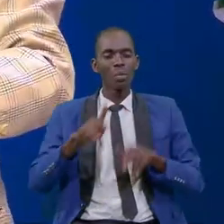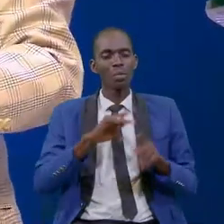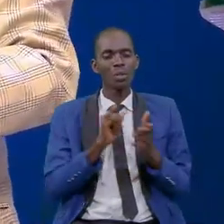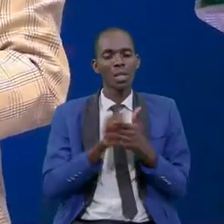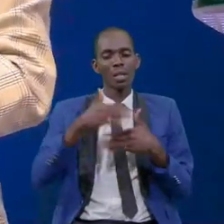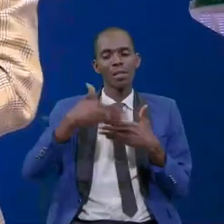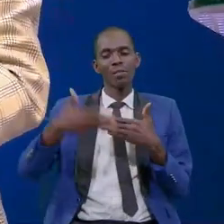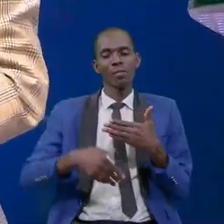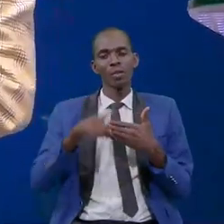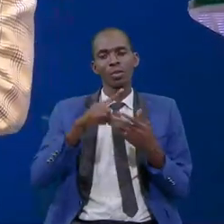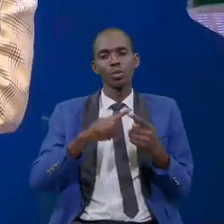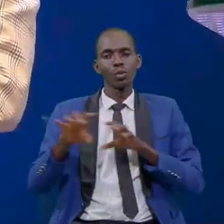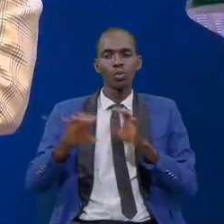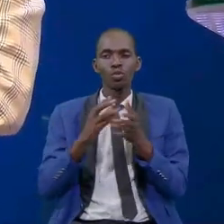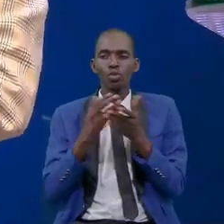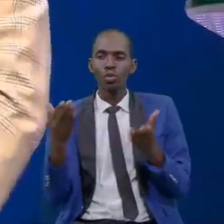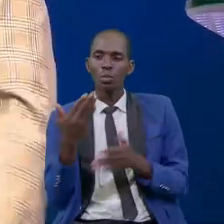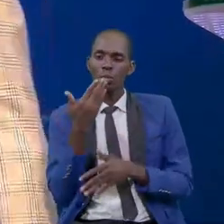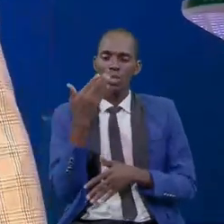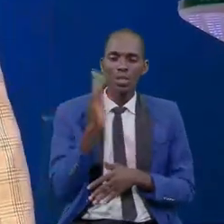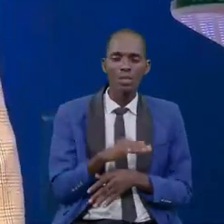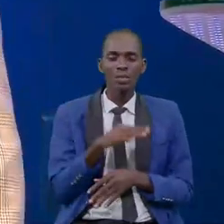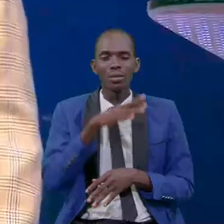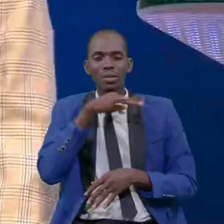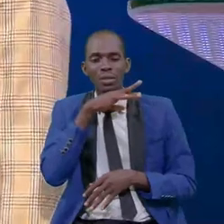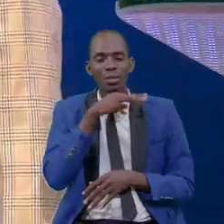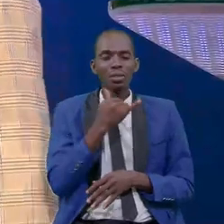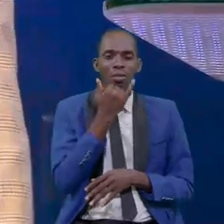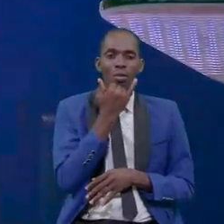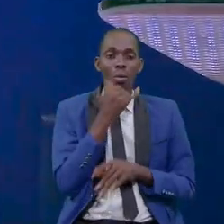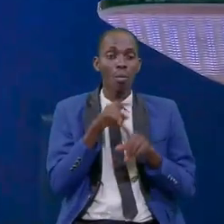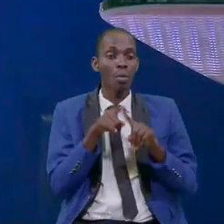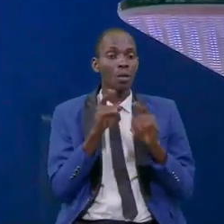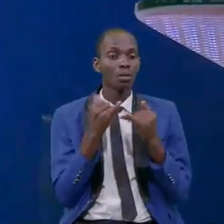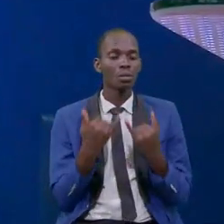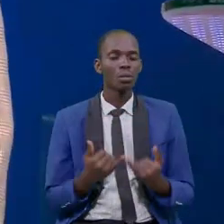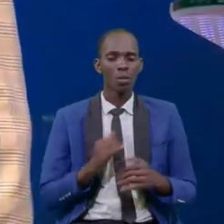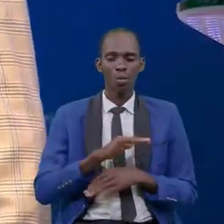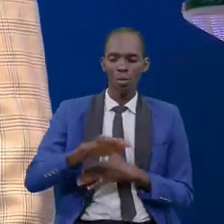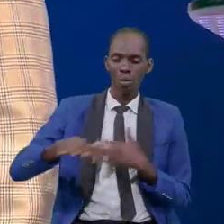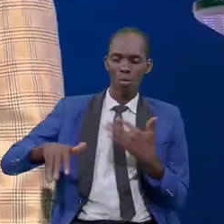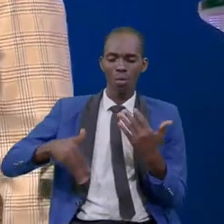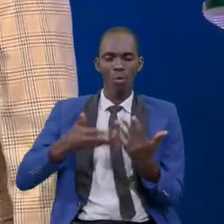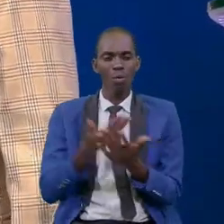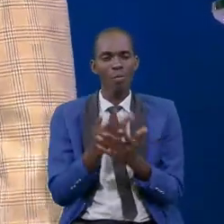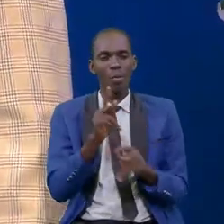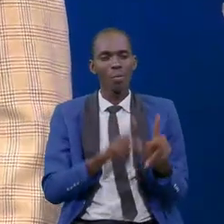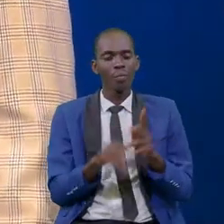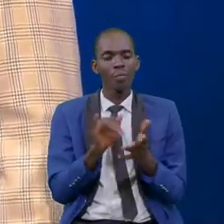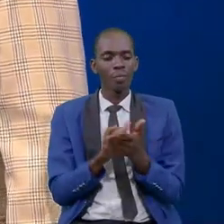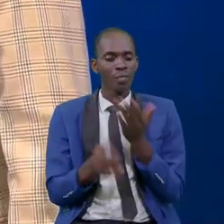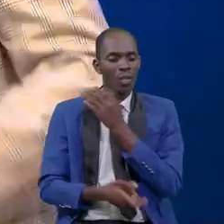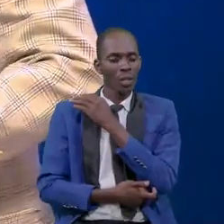invitent à faire quelque chose d'insensé, quelque chose de sale, quelque chose de charnel. Mais maintenant, tous ces gens-là qui